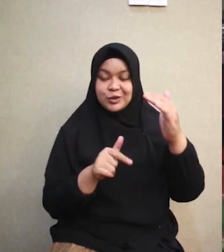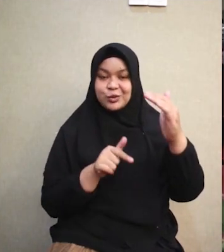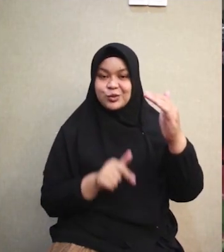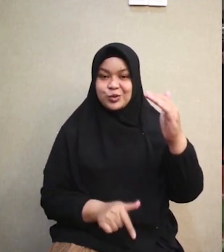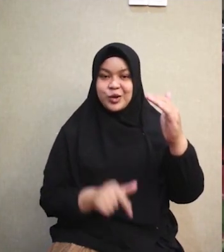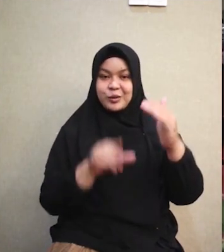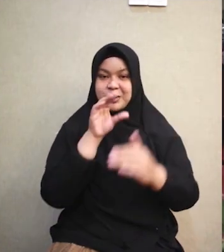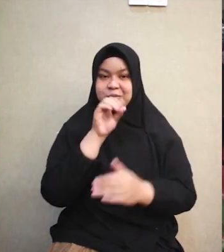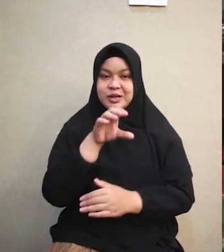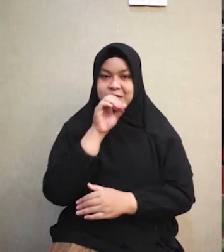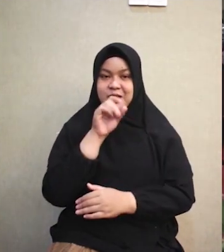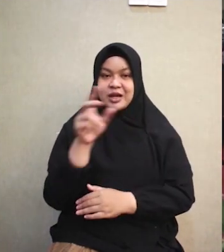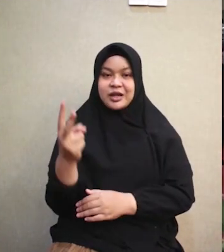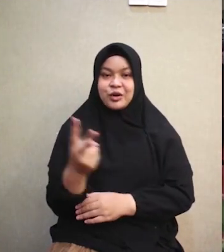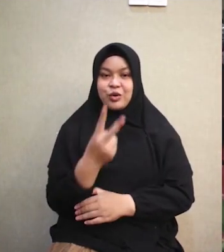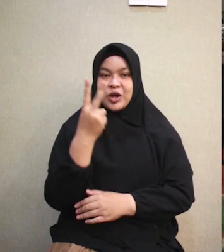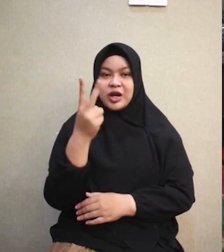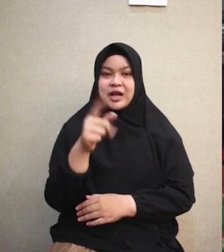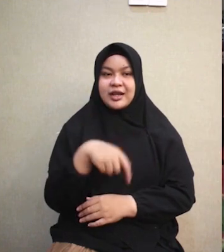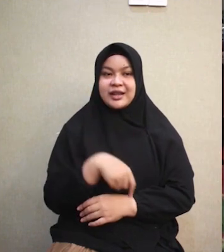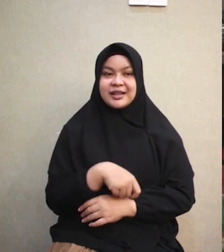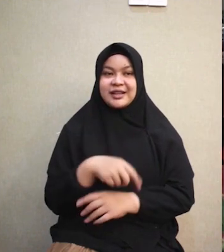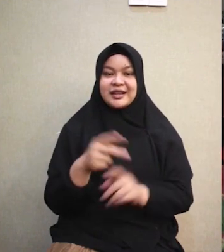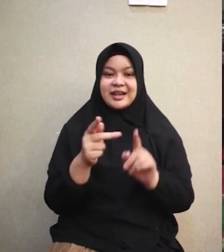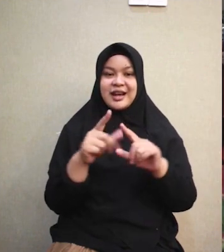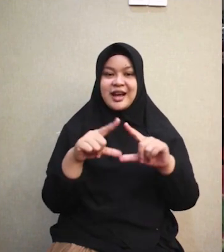kedua tulisannya adalah